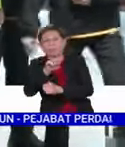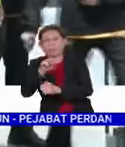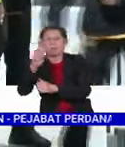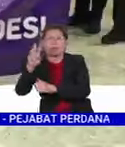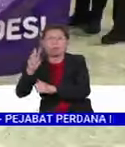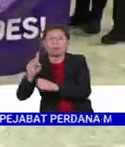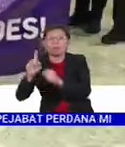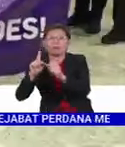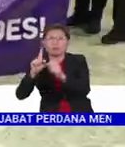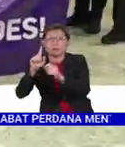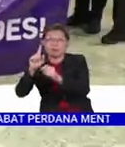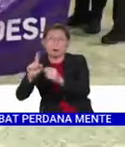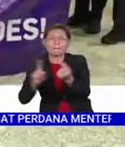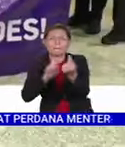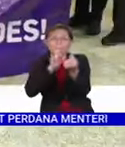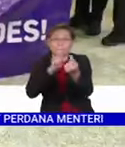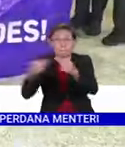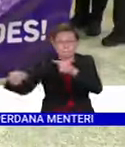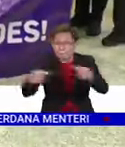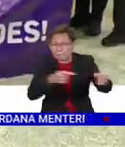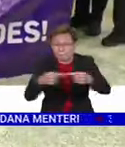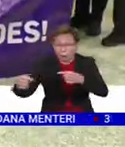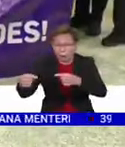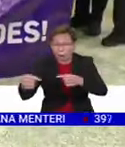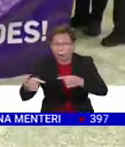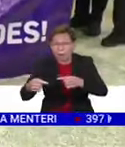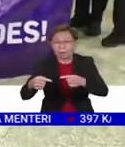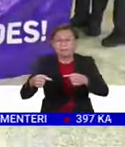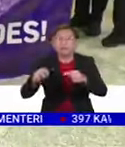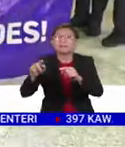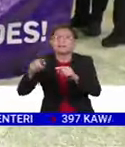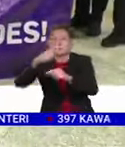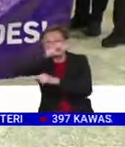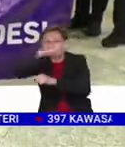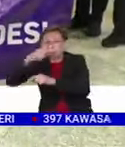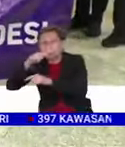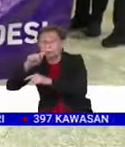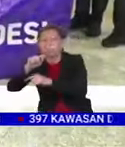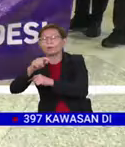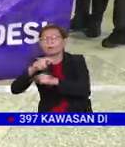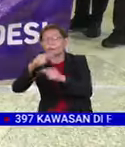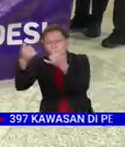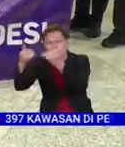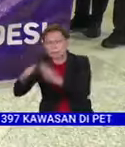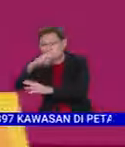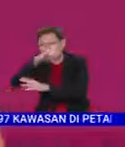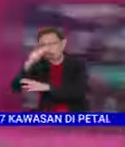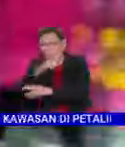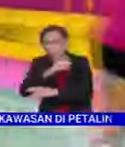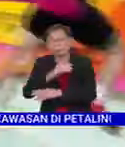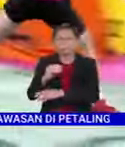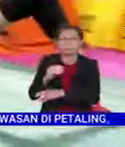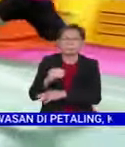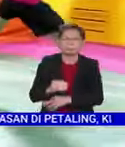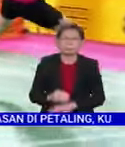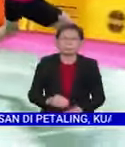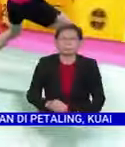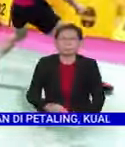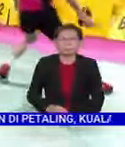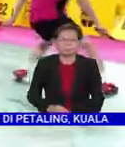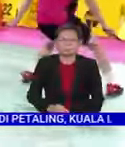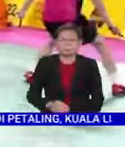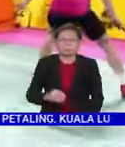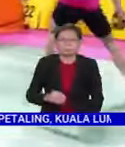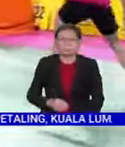bertemu pemenang daripada pusingan kelayakan di antara gandingan Taiwan Lu Qingyao, Yang Pohan atau Juan Monroy,